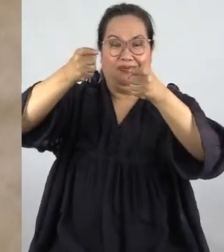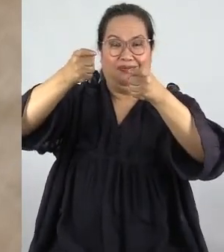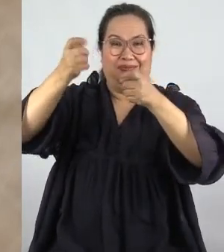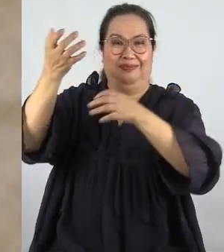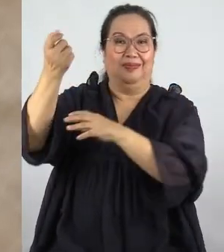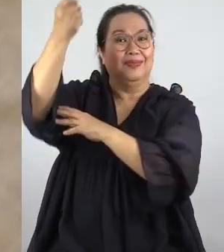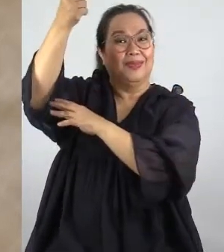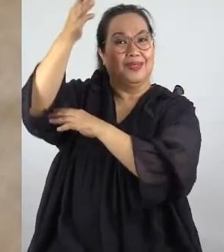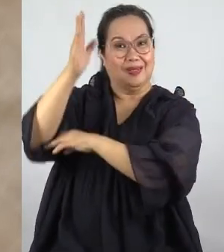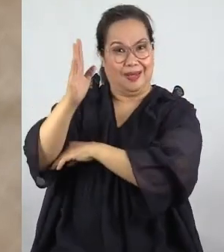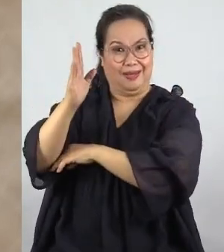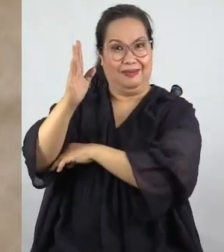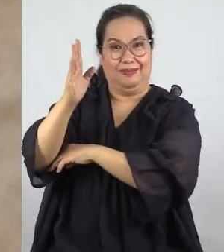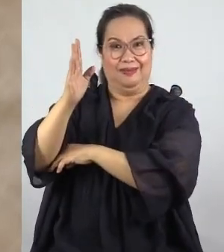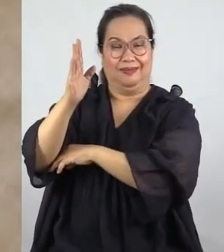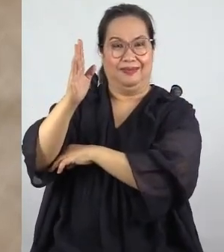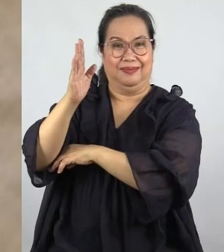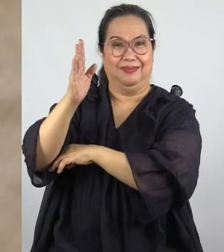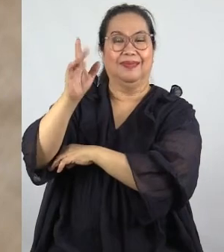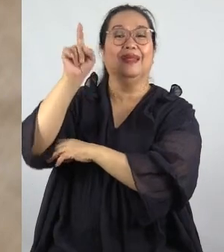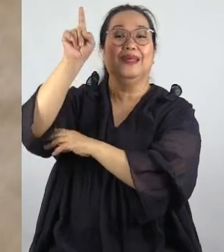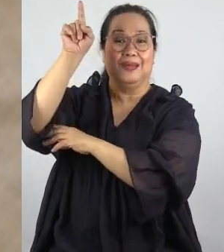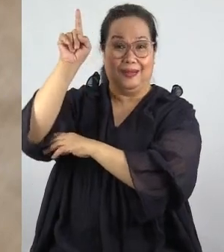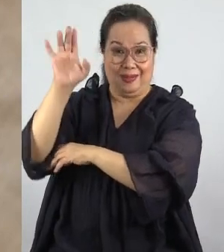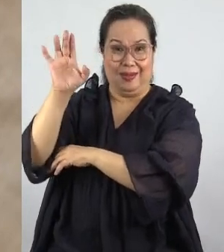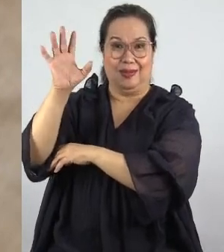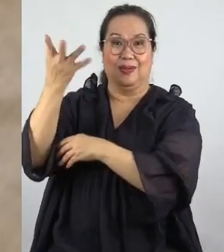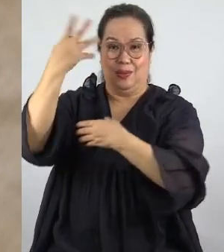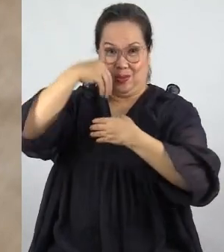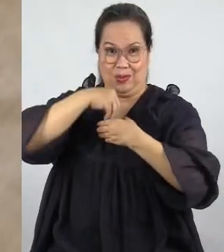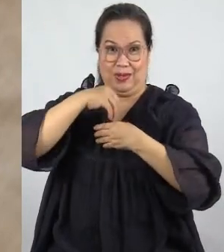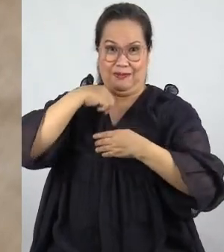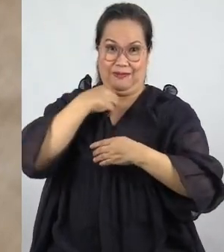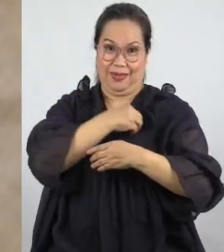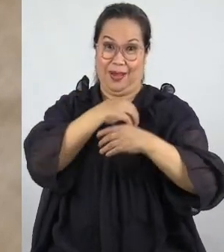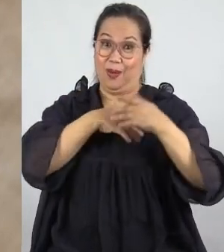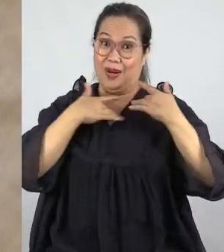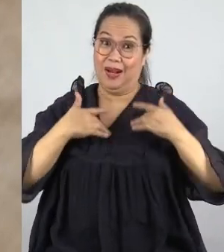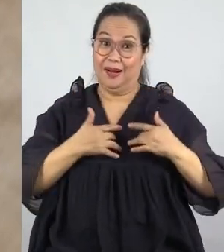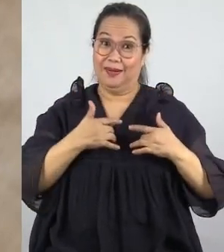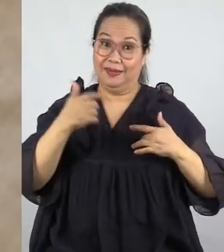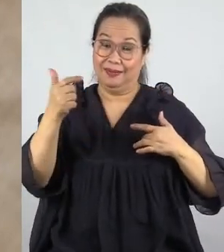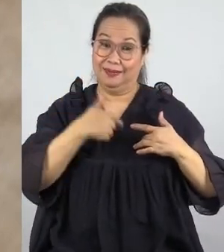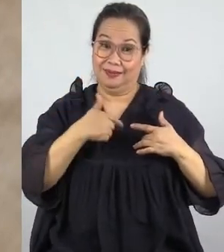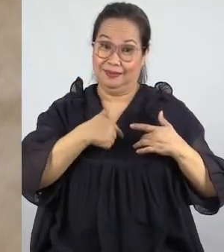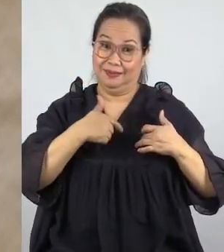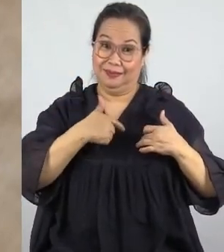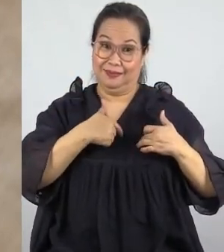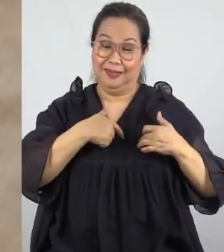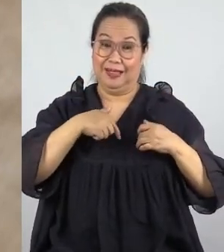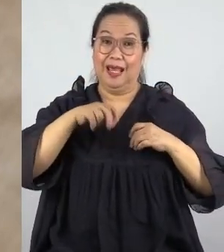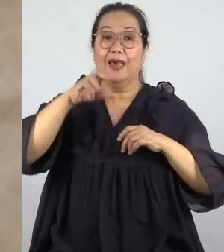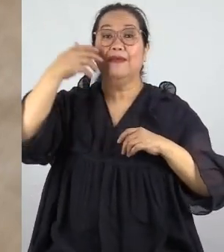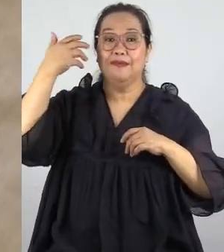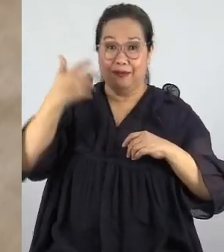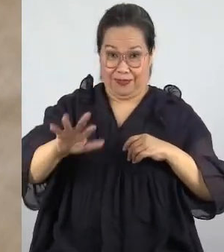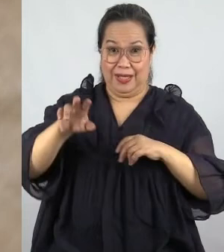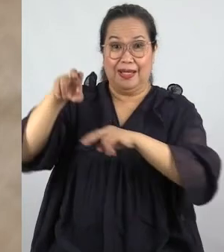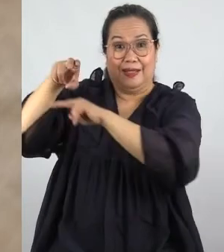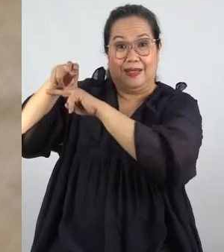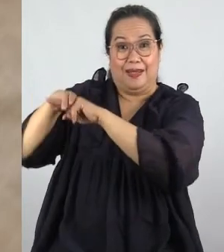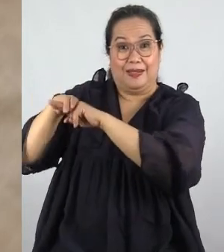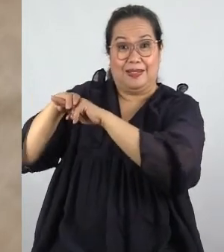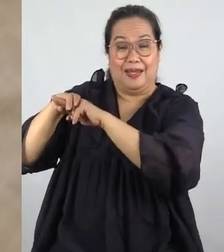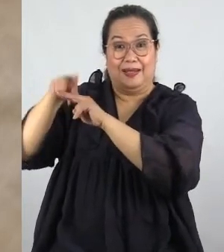ating Panginoon na siyang naninirahan sa ating puso ay nakaupo na sa kanan